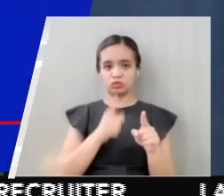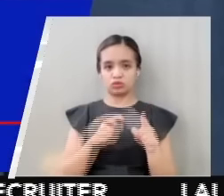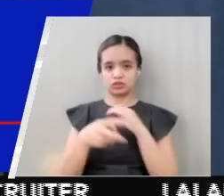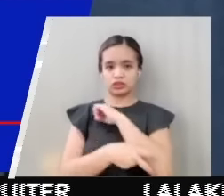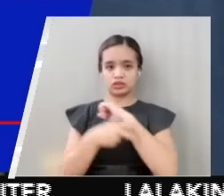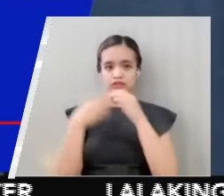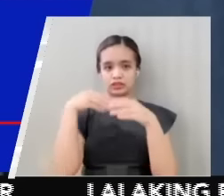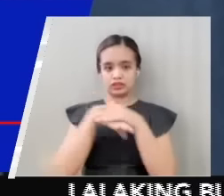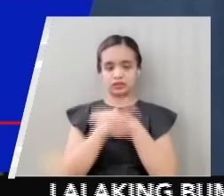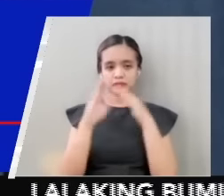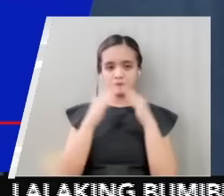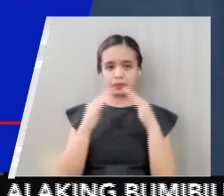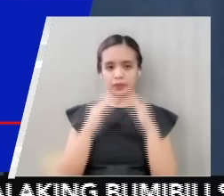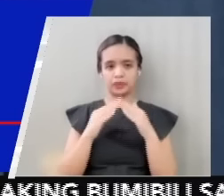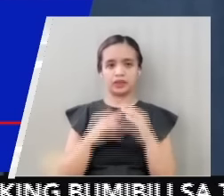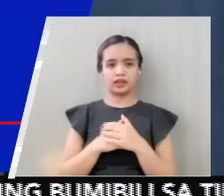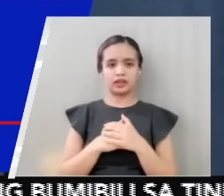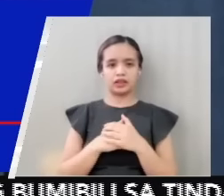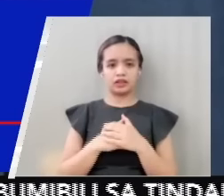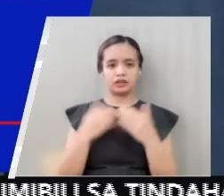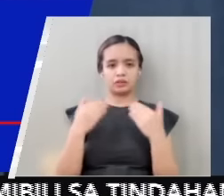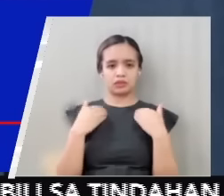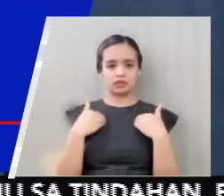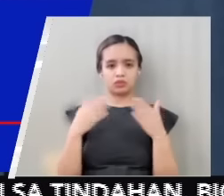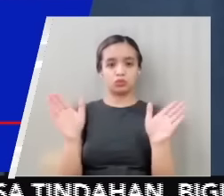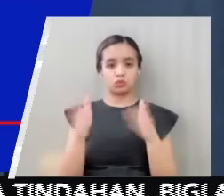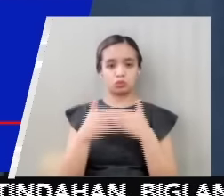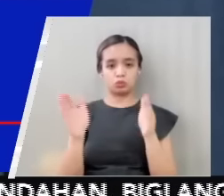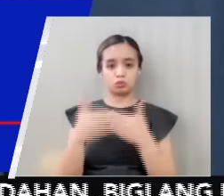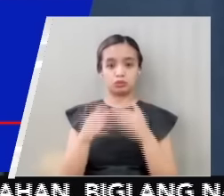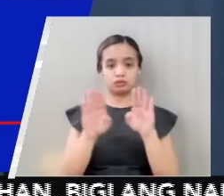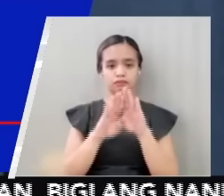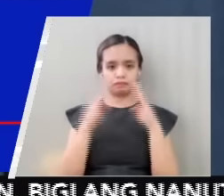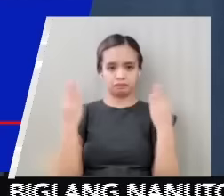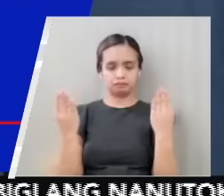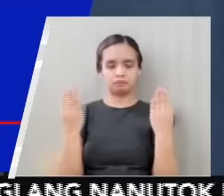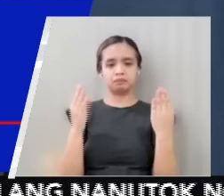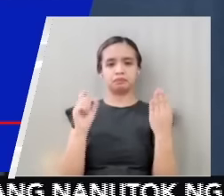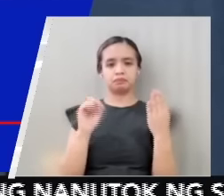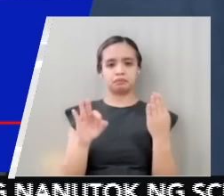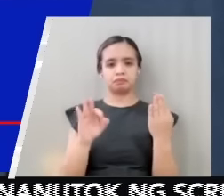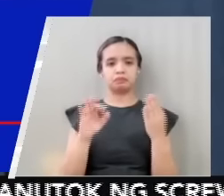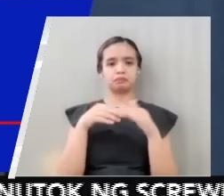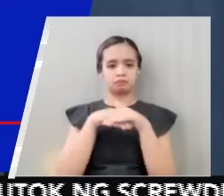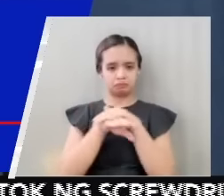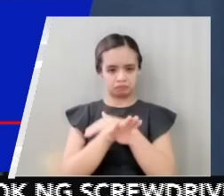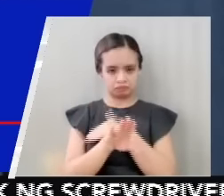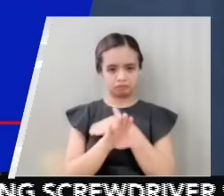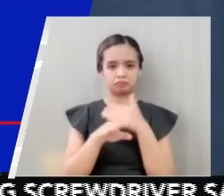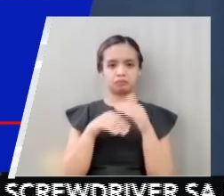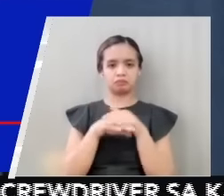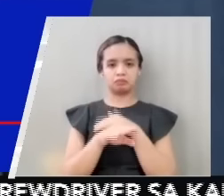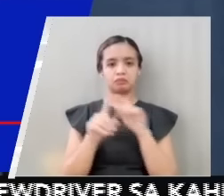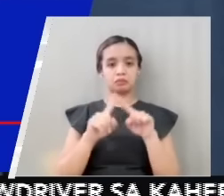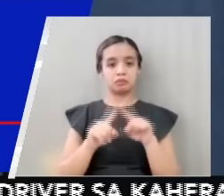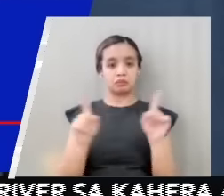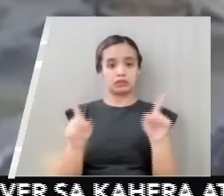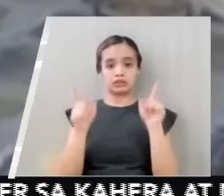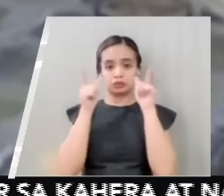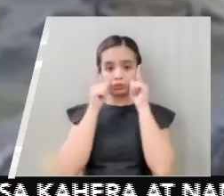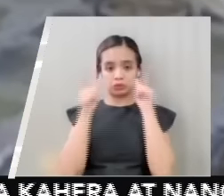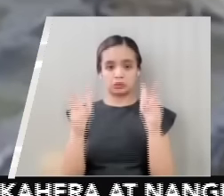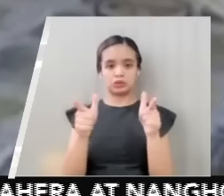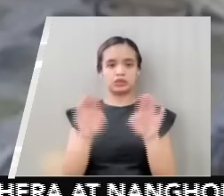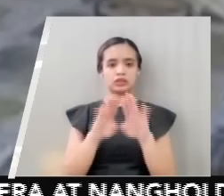kwarto kung bukas. So, kung bukas, ang naging nasulod niya. Unfortunately, hindi luwa ka kwarto sa luwa ka biktima, namuning